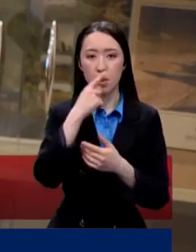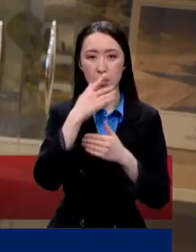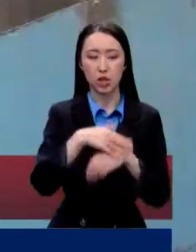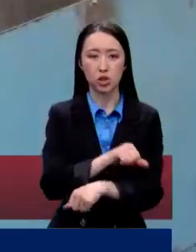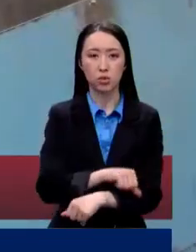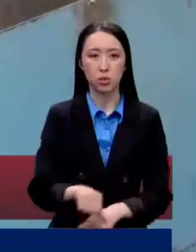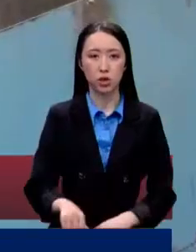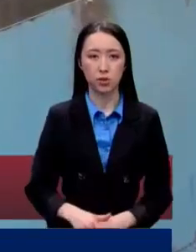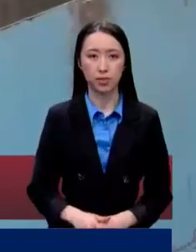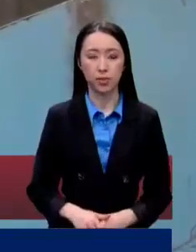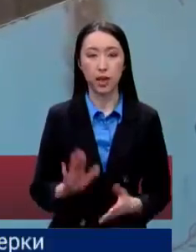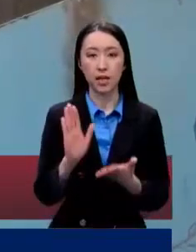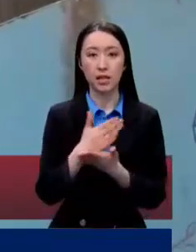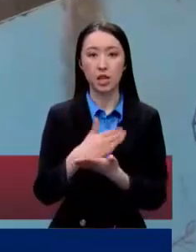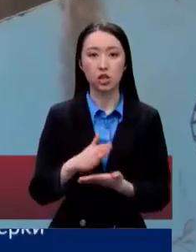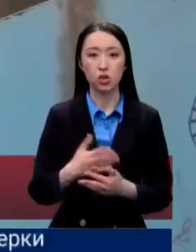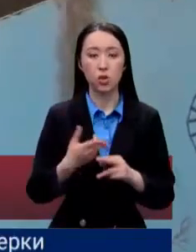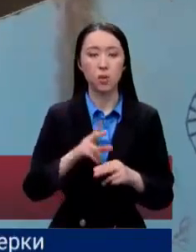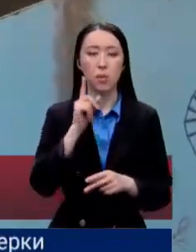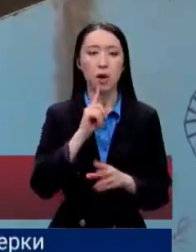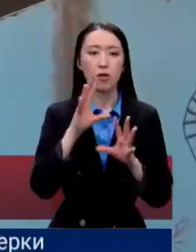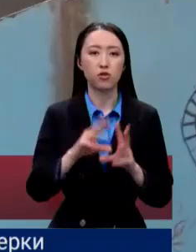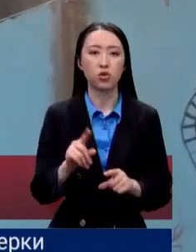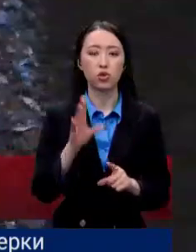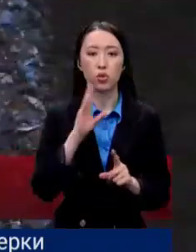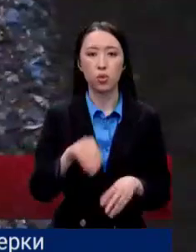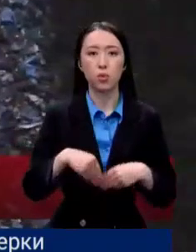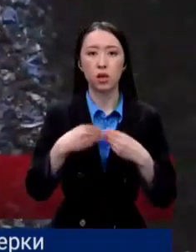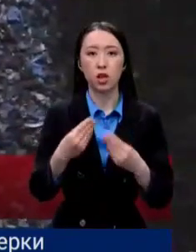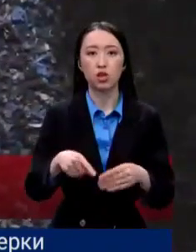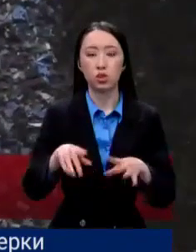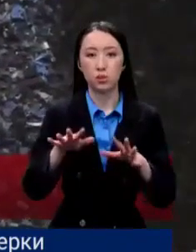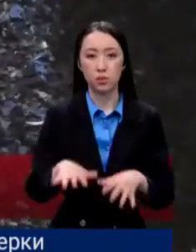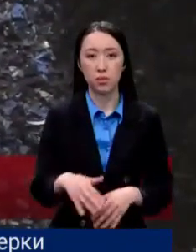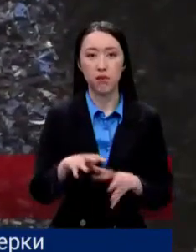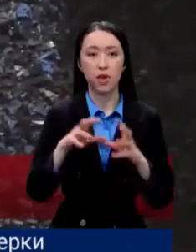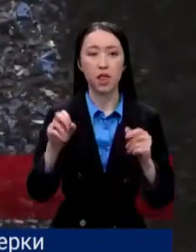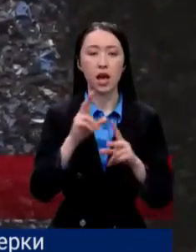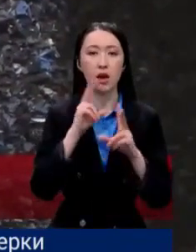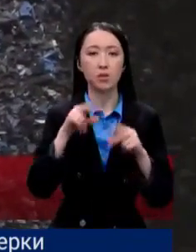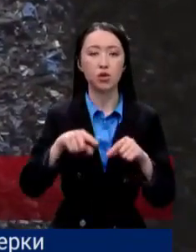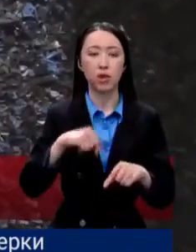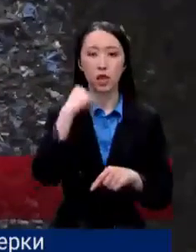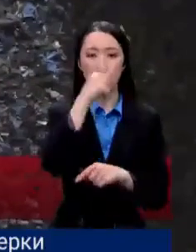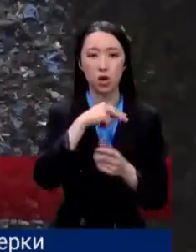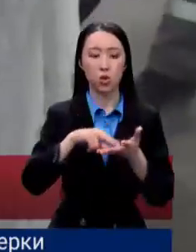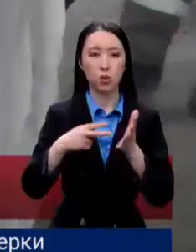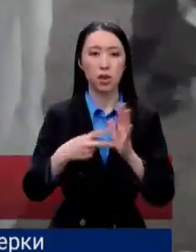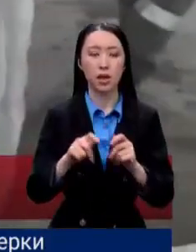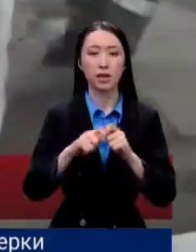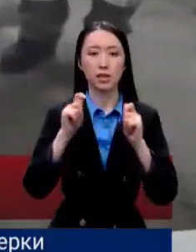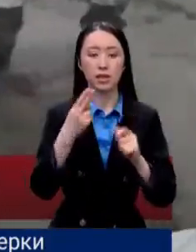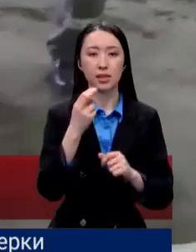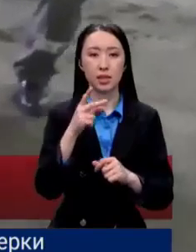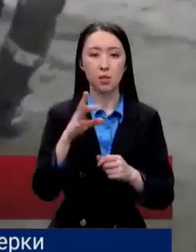зарубежья. Сортировка пока это все, что могут предложить предприятия в регионе. Между тем, власти обещают, в этом году планируется запуск